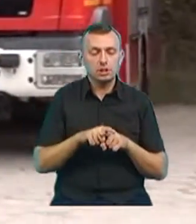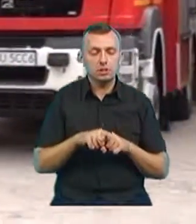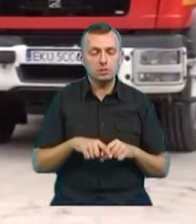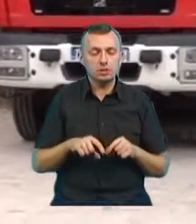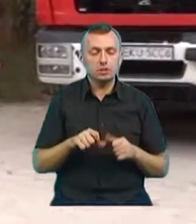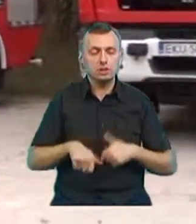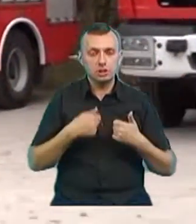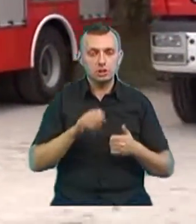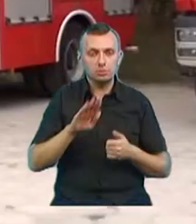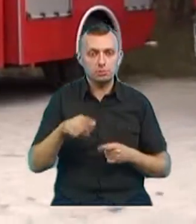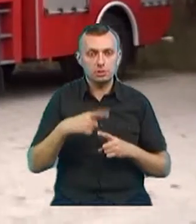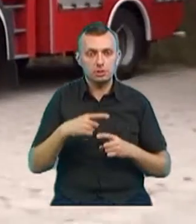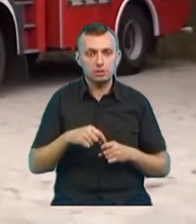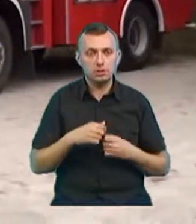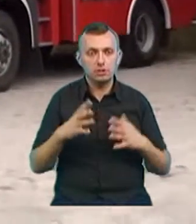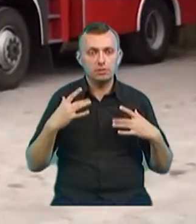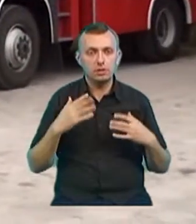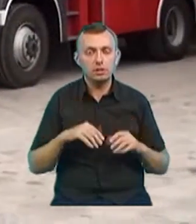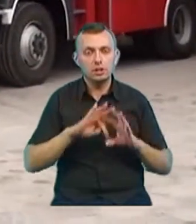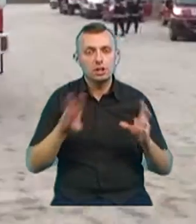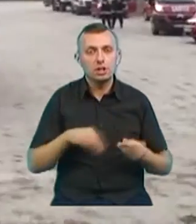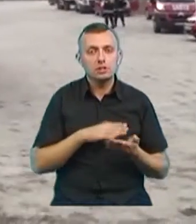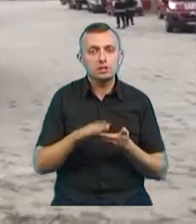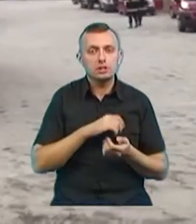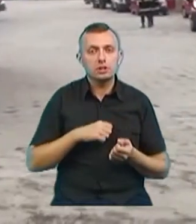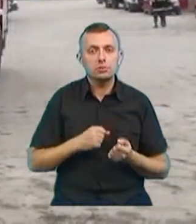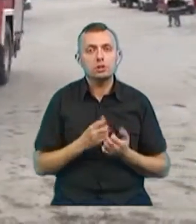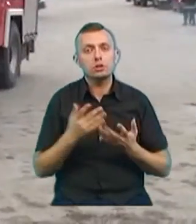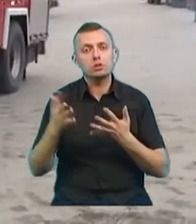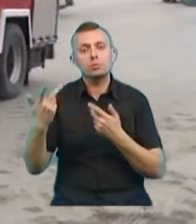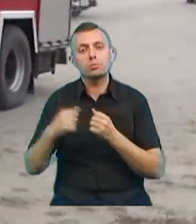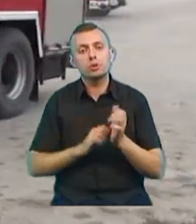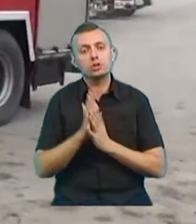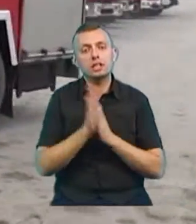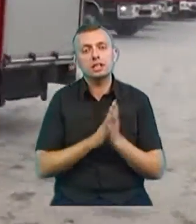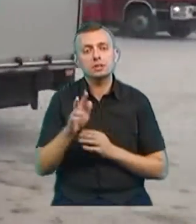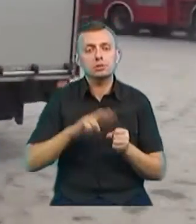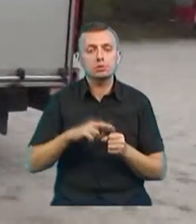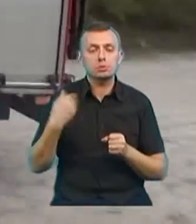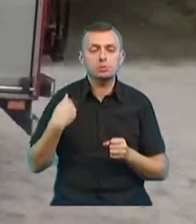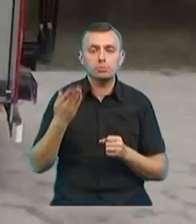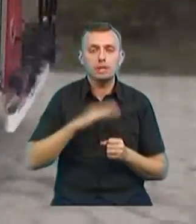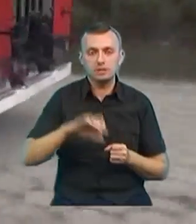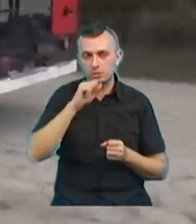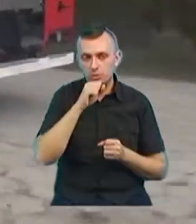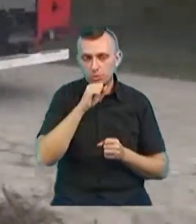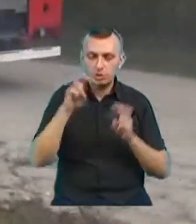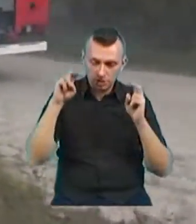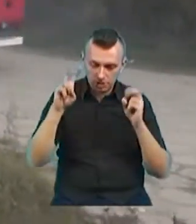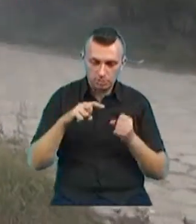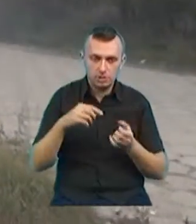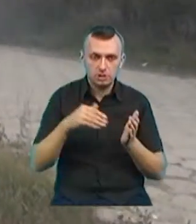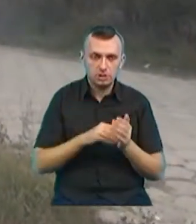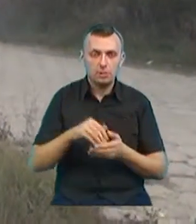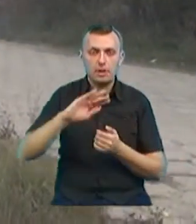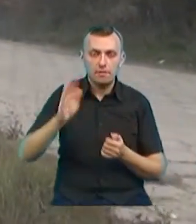z zakresu walki z pożarami, ratownictwa technicznego i medycznego pod kryptonimem Kutno 2015. Wszystko zaczęło się od pożaru